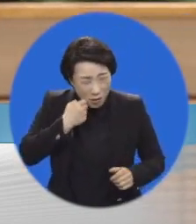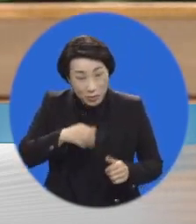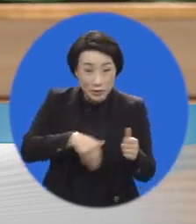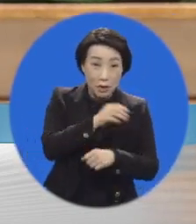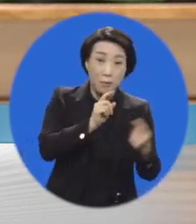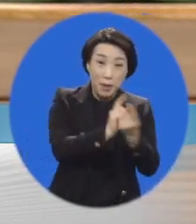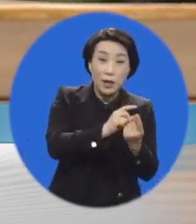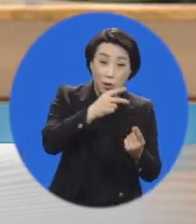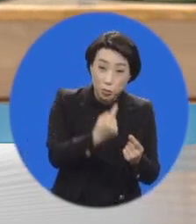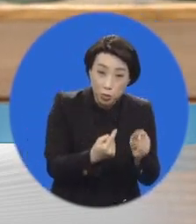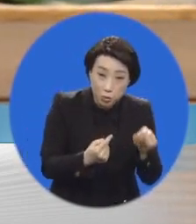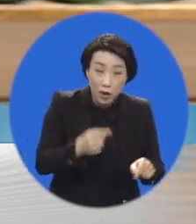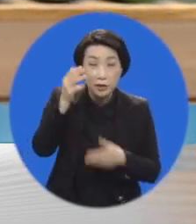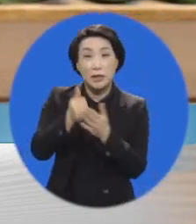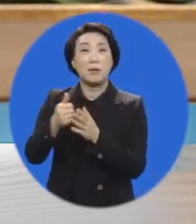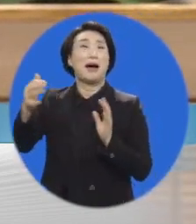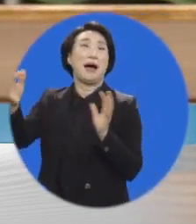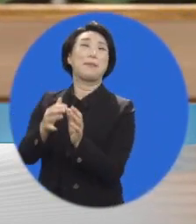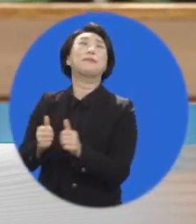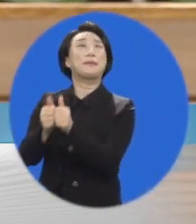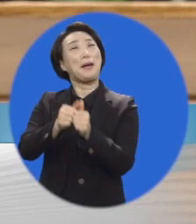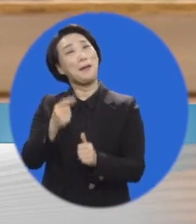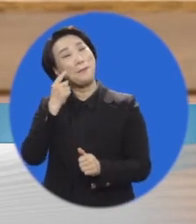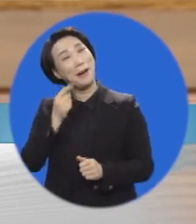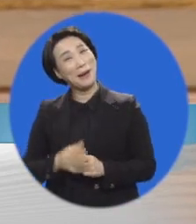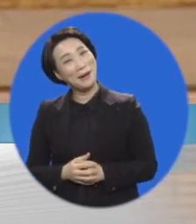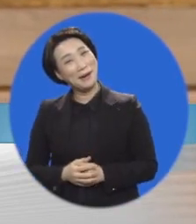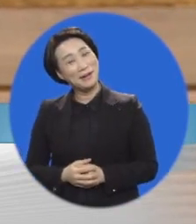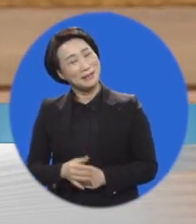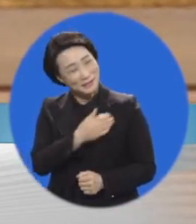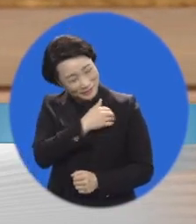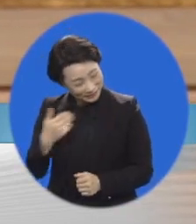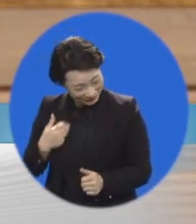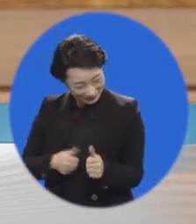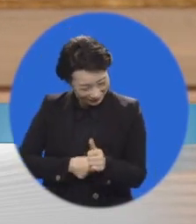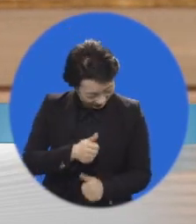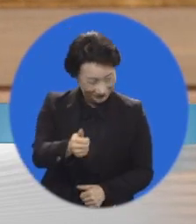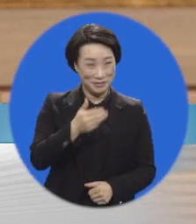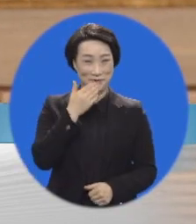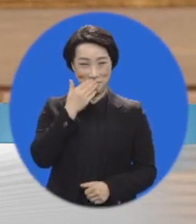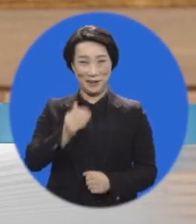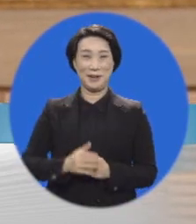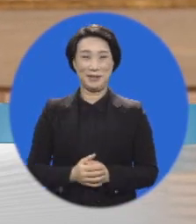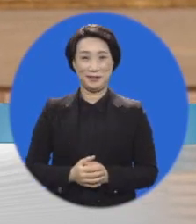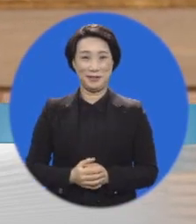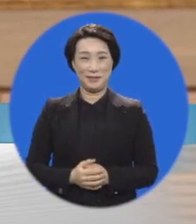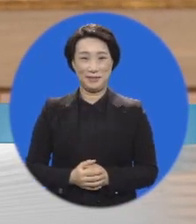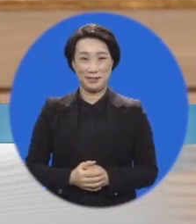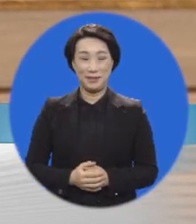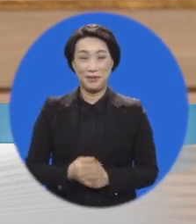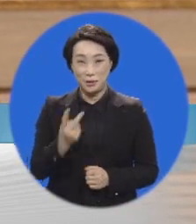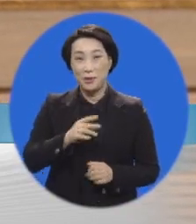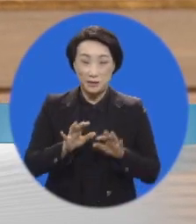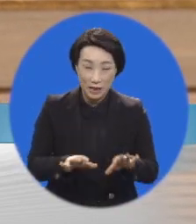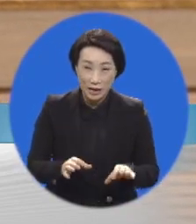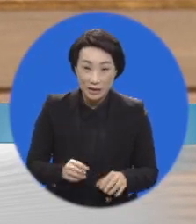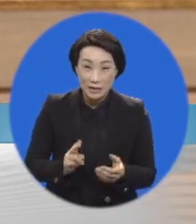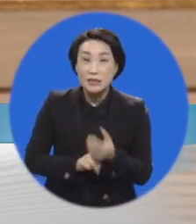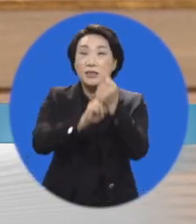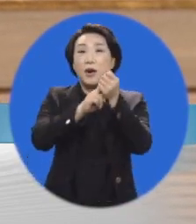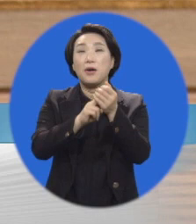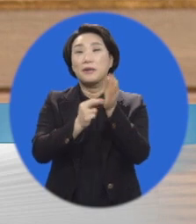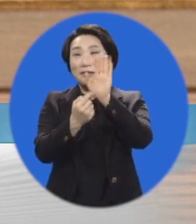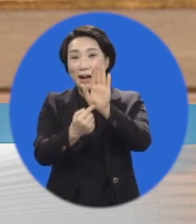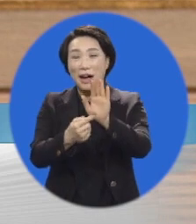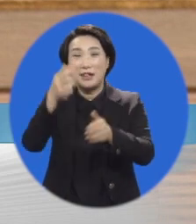와도 하나님과만 같이 있으면 능히 이긴 것입니다. 그리고 오히려 이적을 보며 하나님을